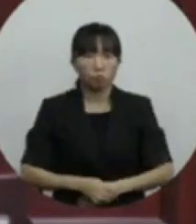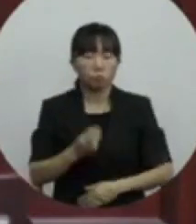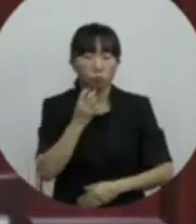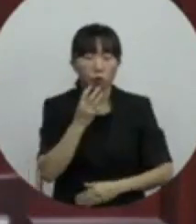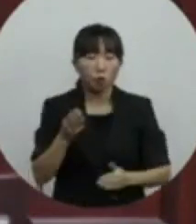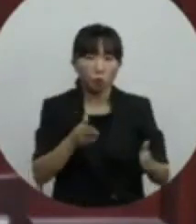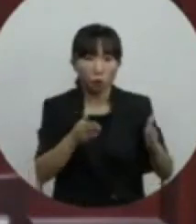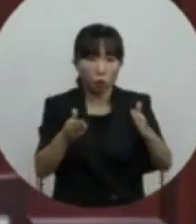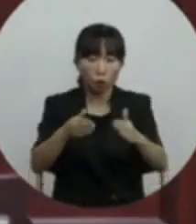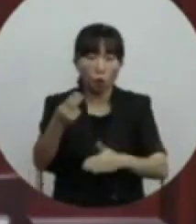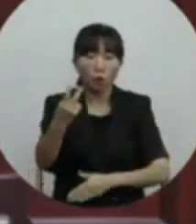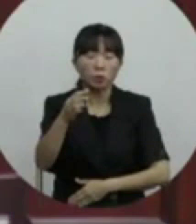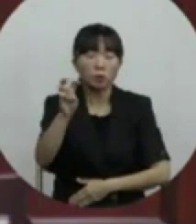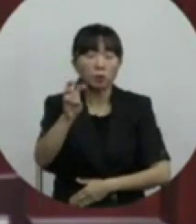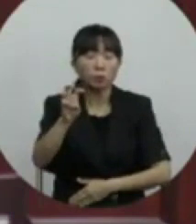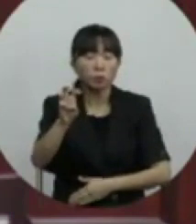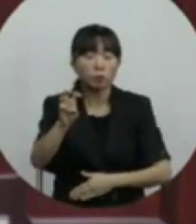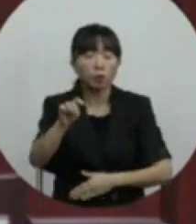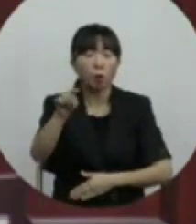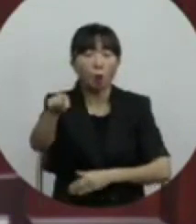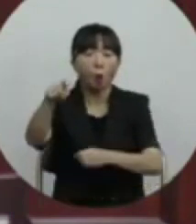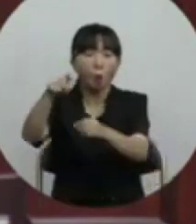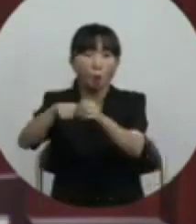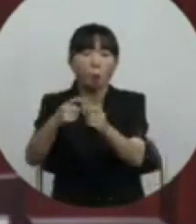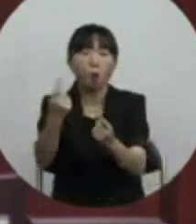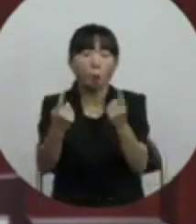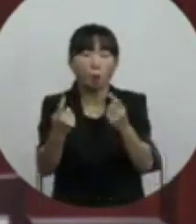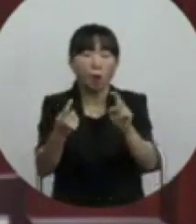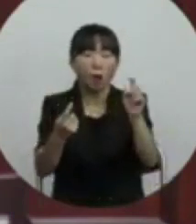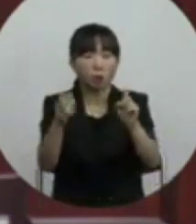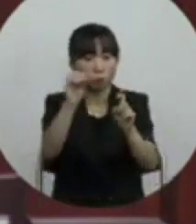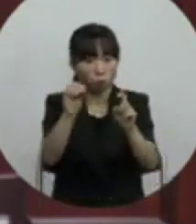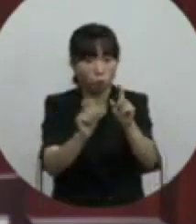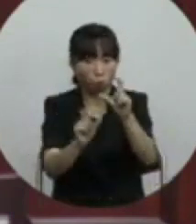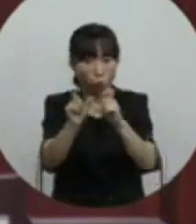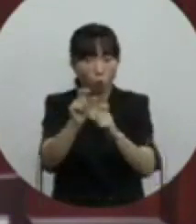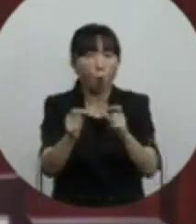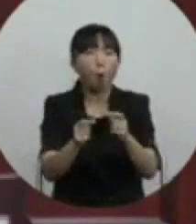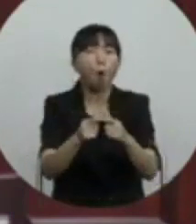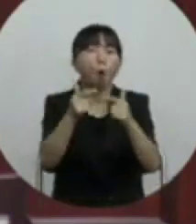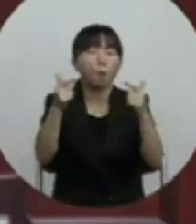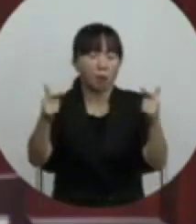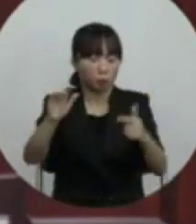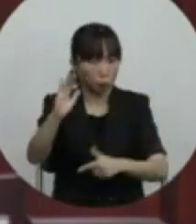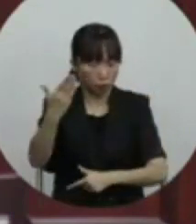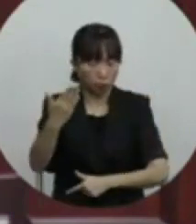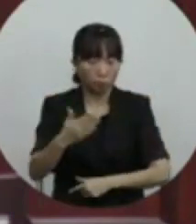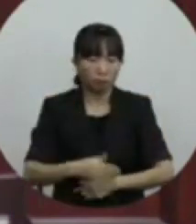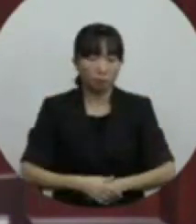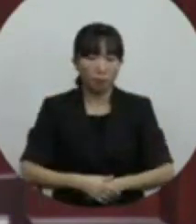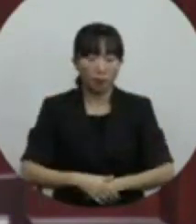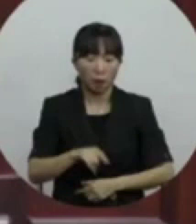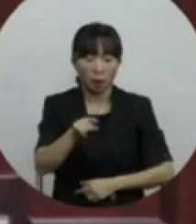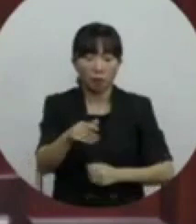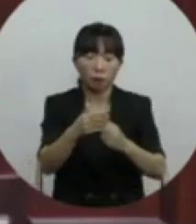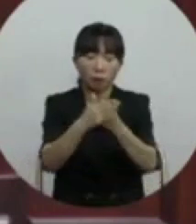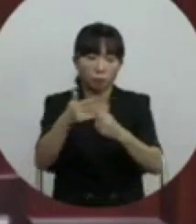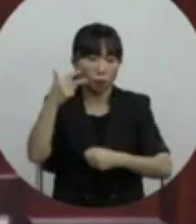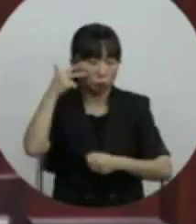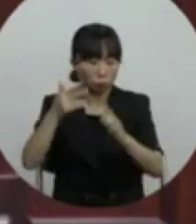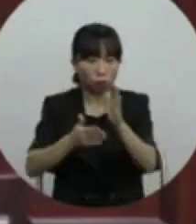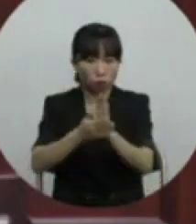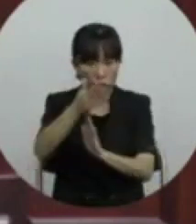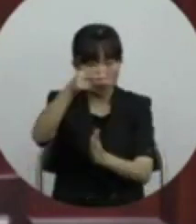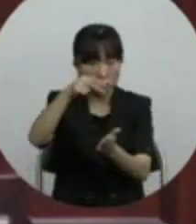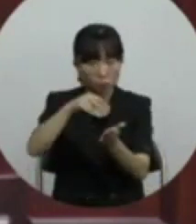경기도 2030년 목표에 목표보다 10%를 상회하는 것입니다. 이에 발맞추어 여주시는 여주시